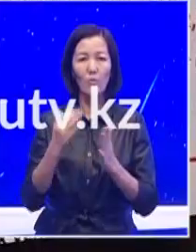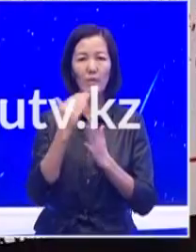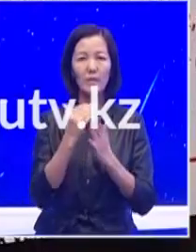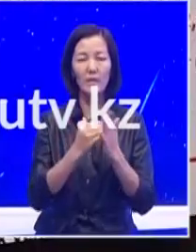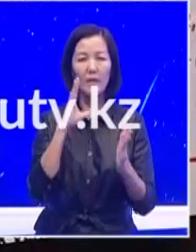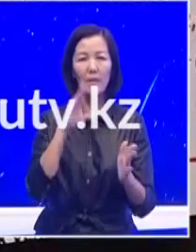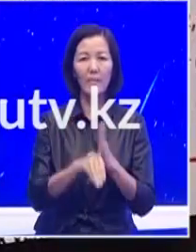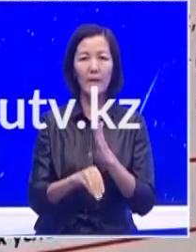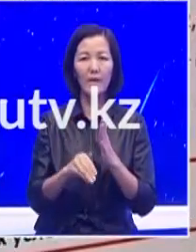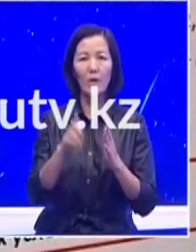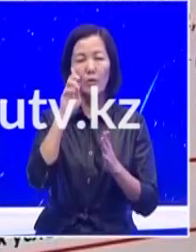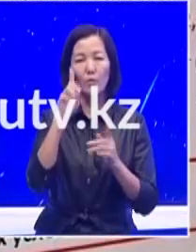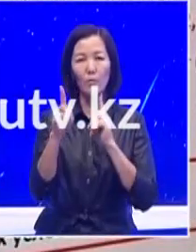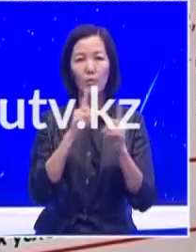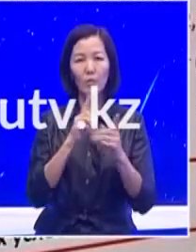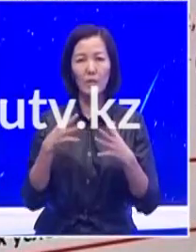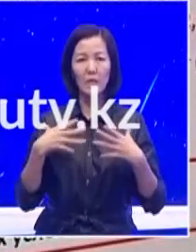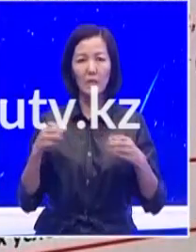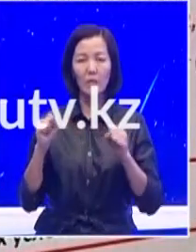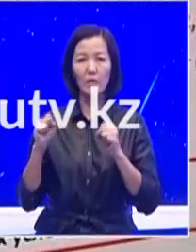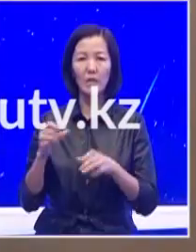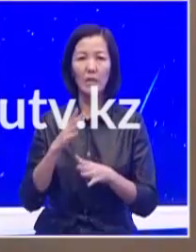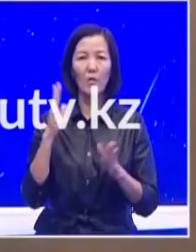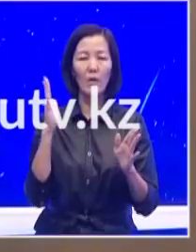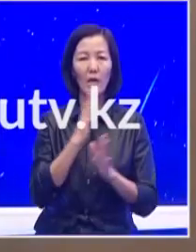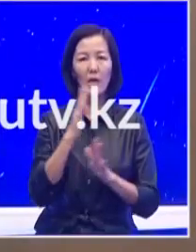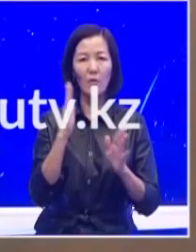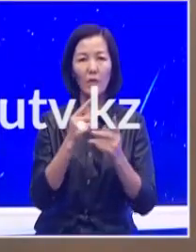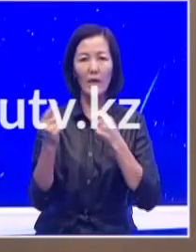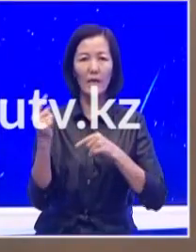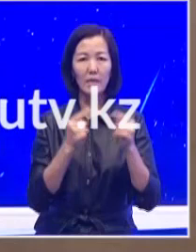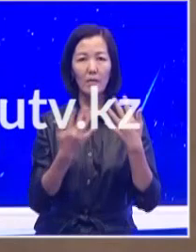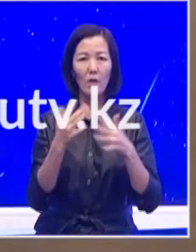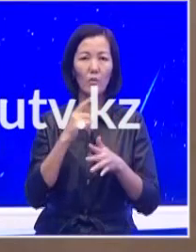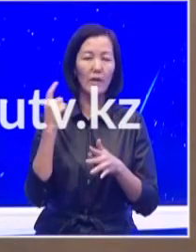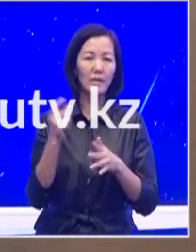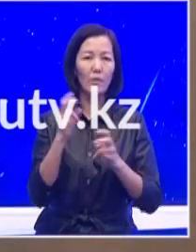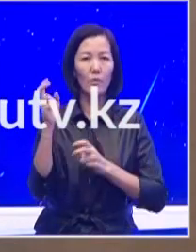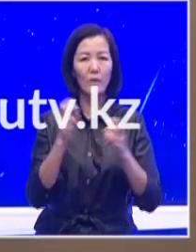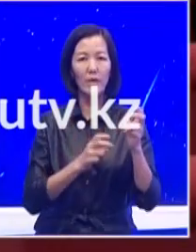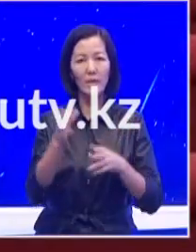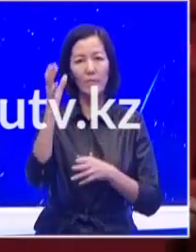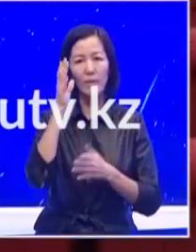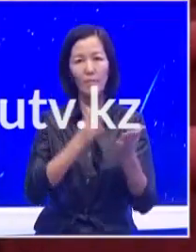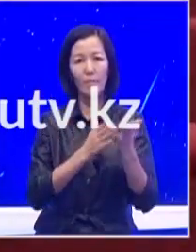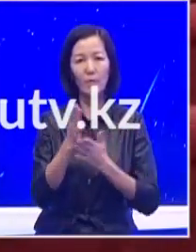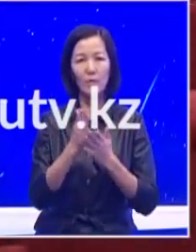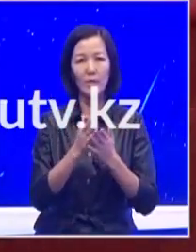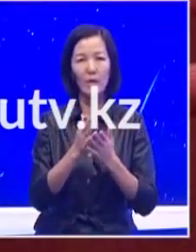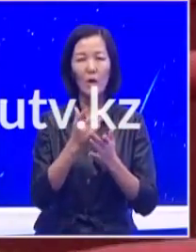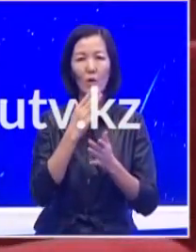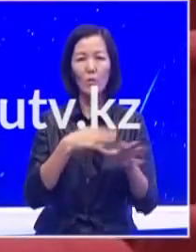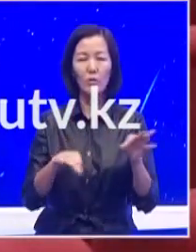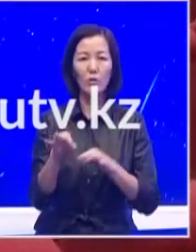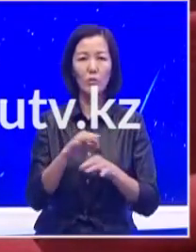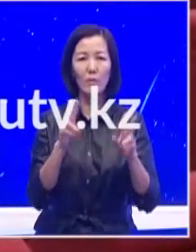да бар. Сондай-ақ үкімет отырысында денсаулық сақтау, экология, кәсіпкерлік, ауыл шаруашылығы, өнеркәсіп және білім беру салаларына қатысты